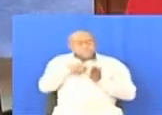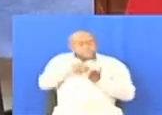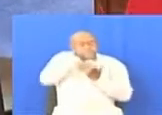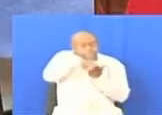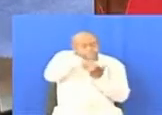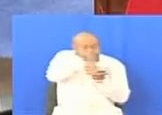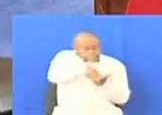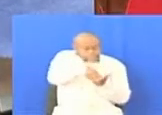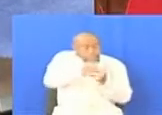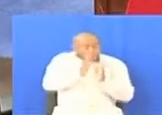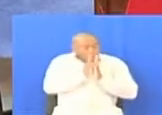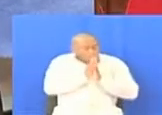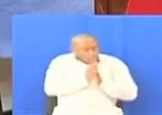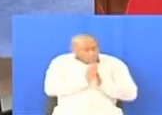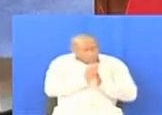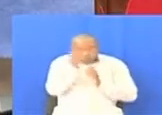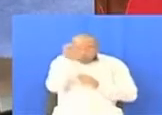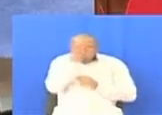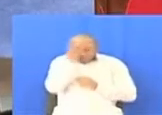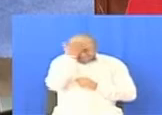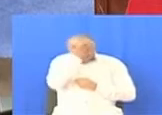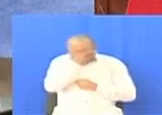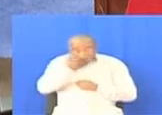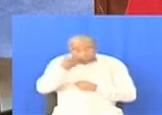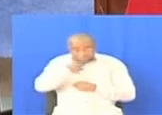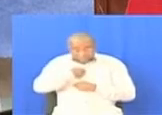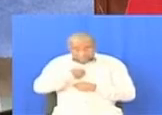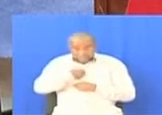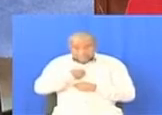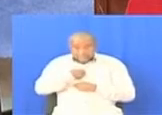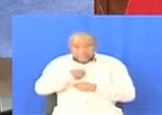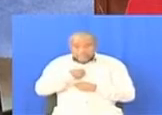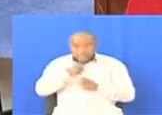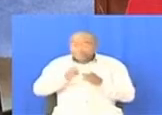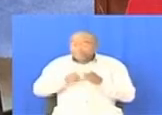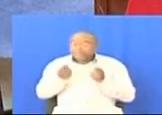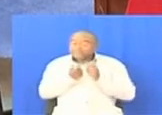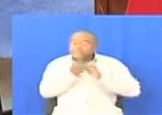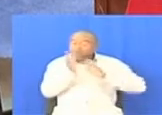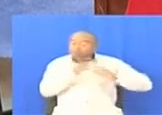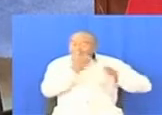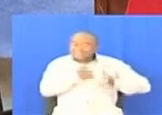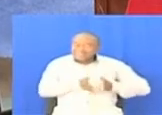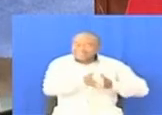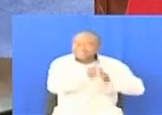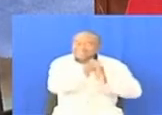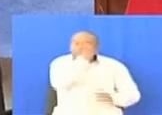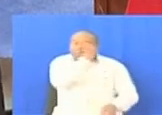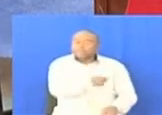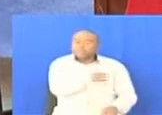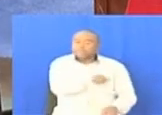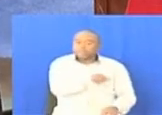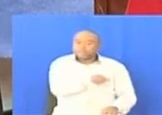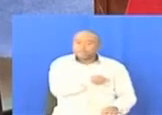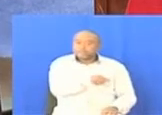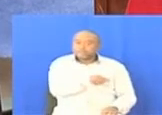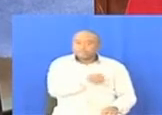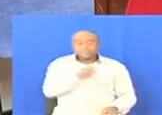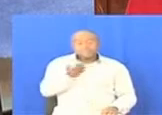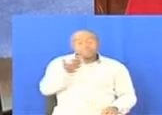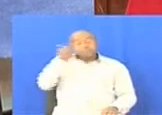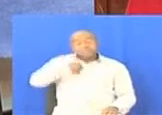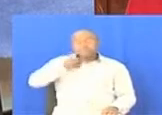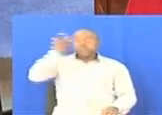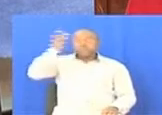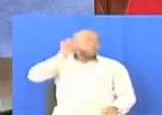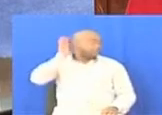na kuomba na kunitafuta uso, basi na kuziacha njia zao mbaya, basi nitasikia